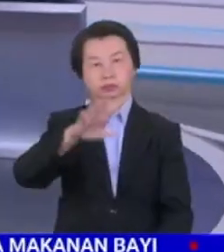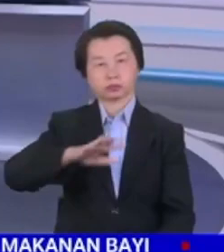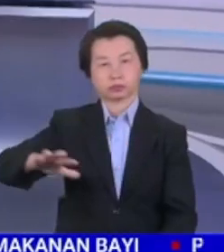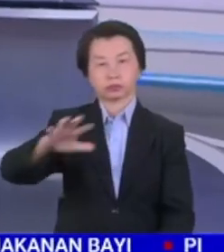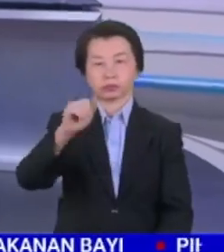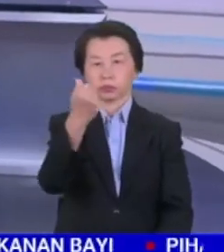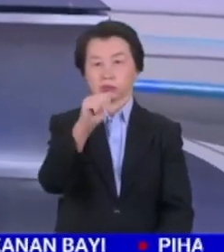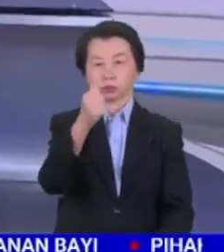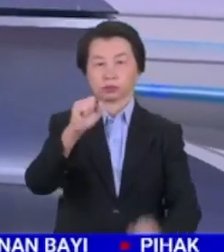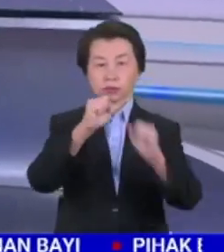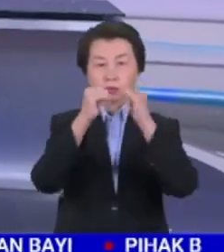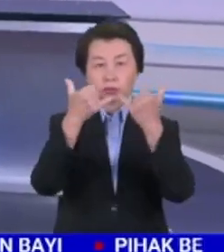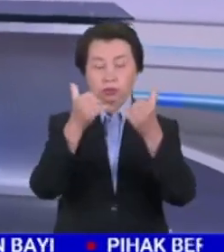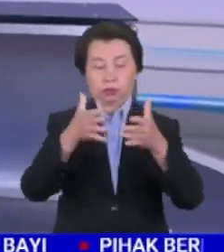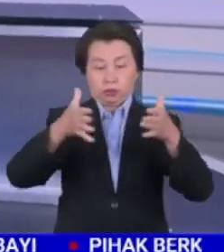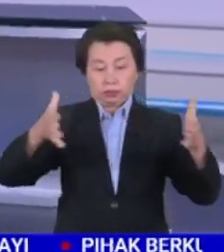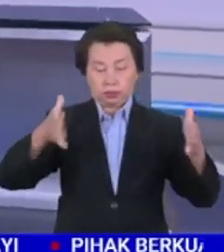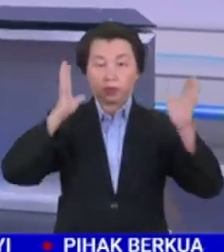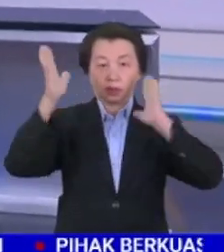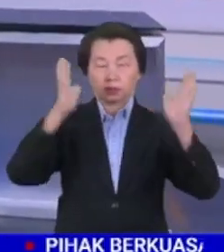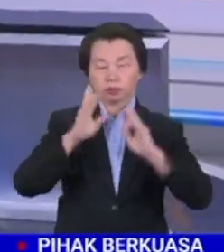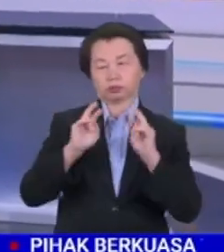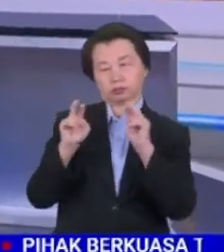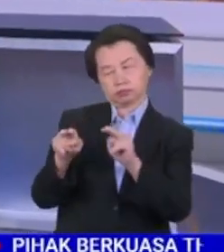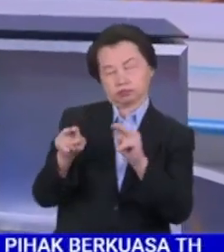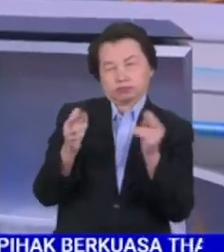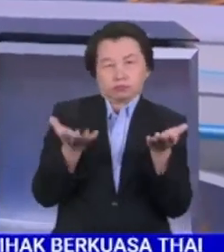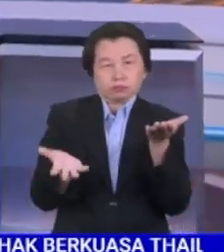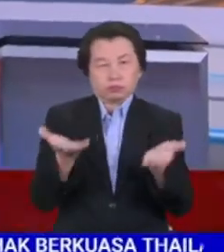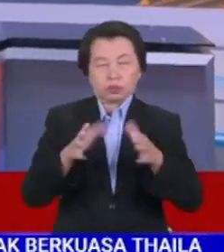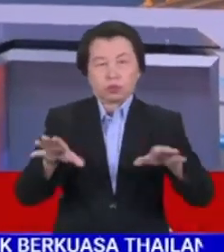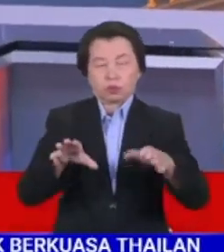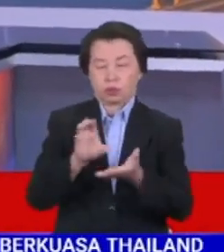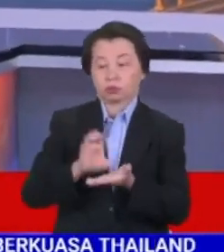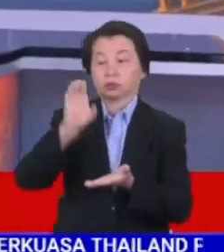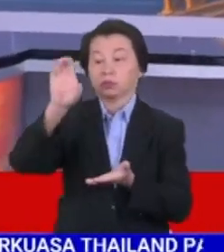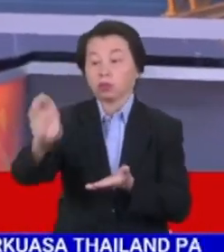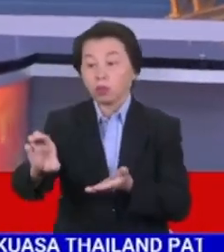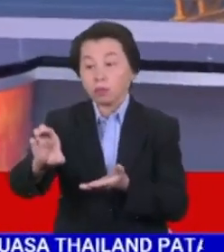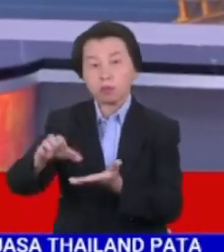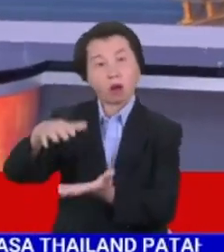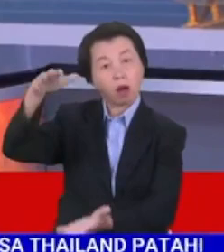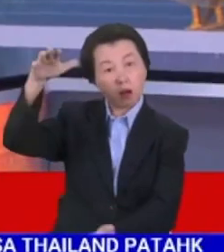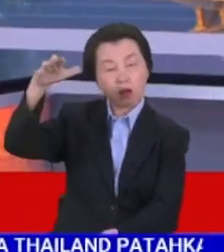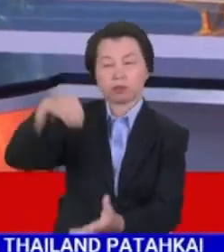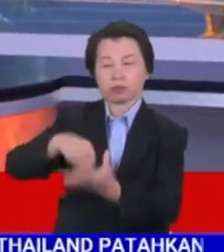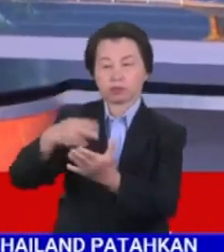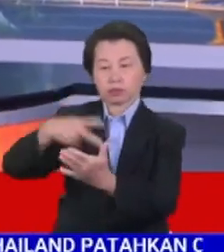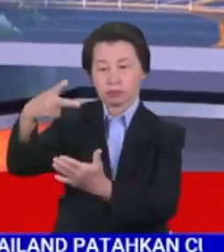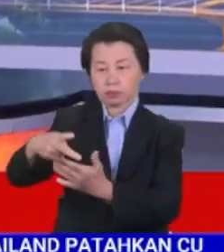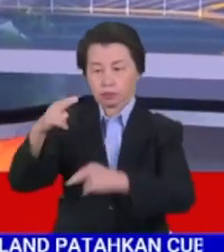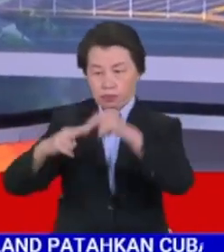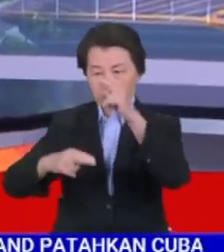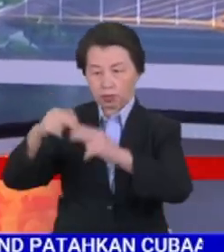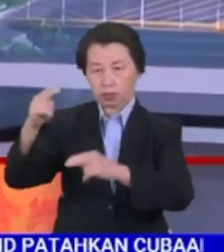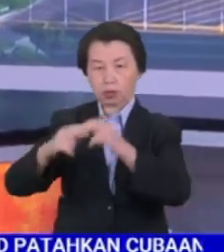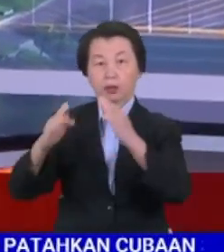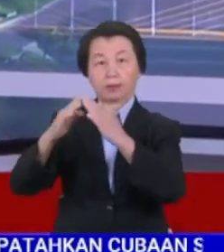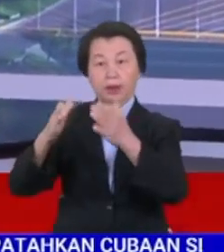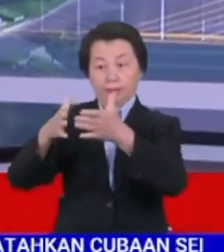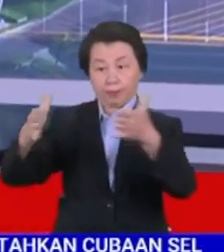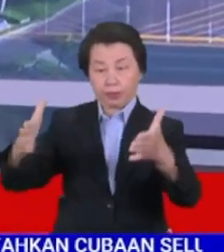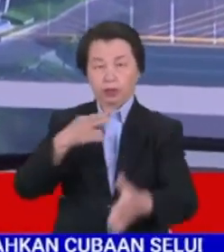Sekurang-kurangnya 10 syarikat besar negara sedang meneliti kemungkinan membuat pelaburan berskala besar dalam projek pembinaan Ibu Negara